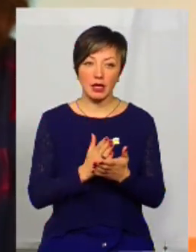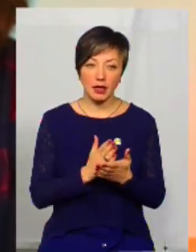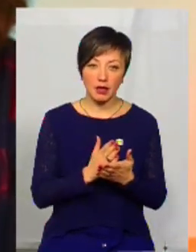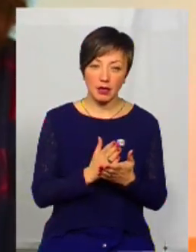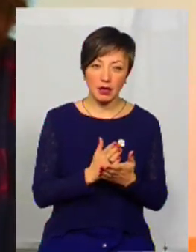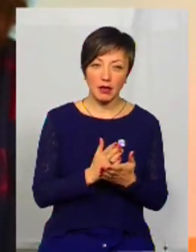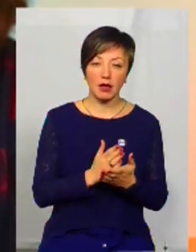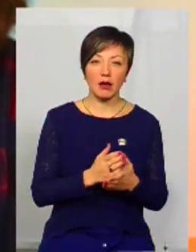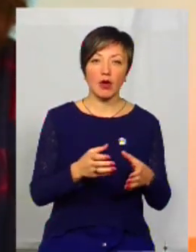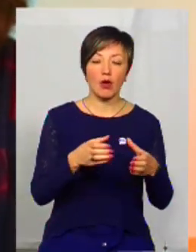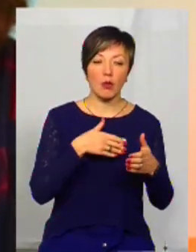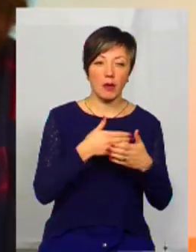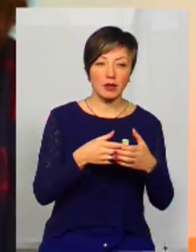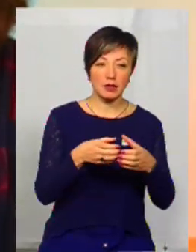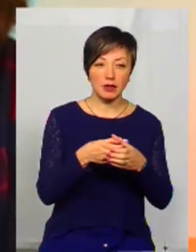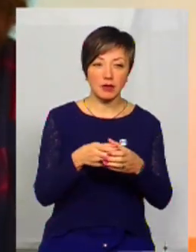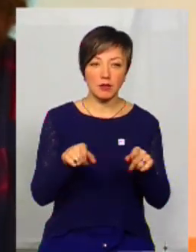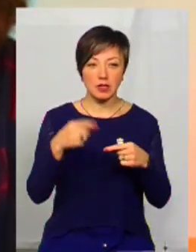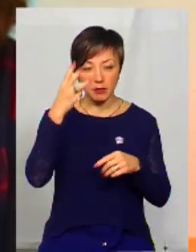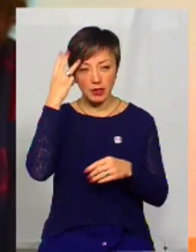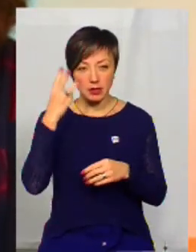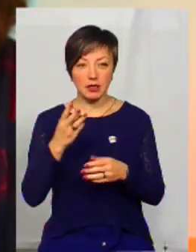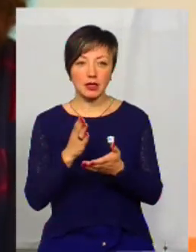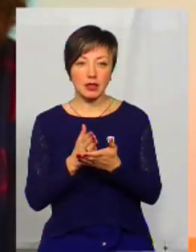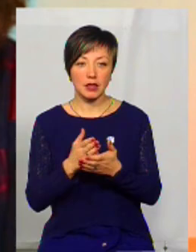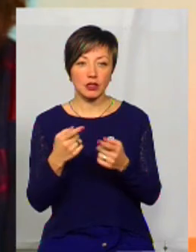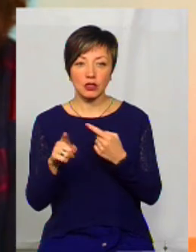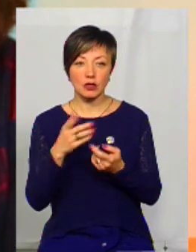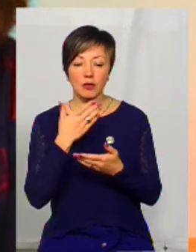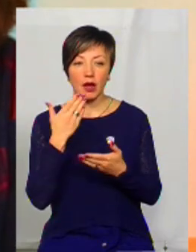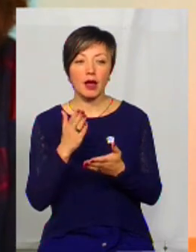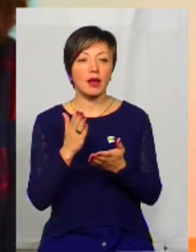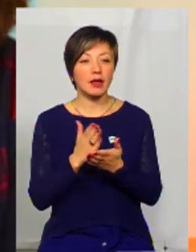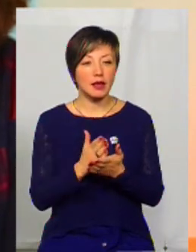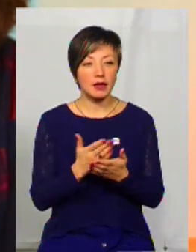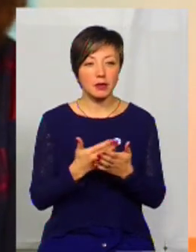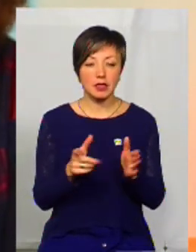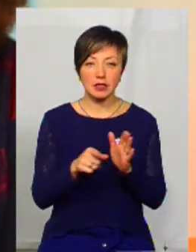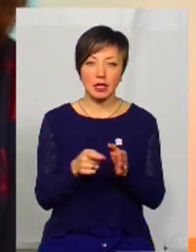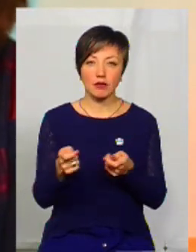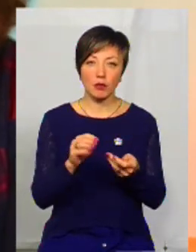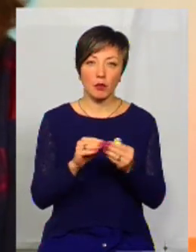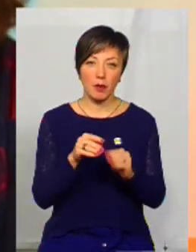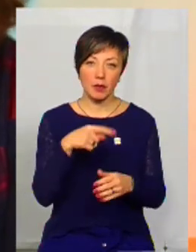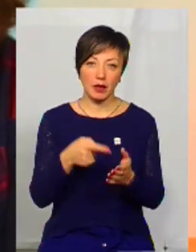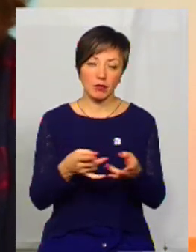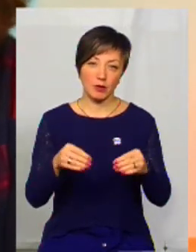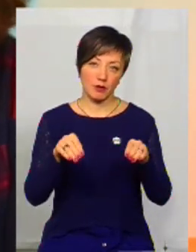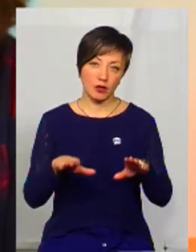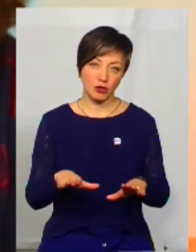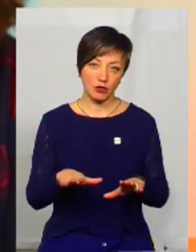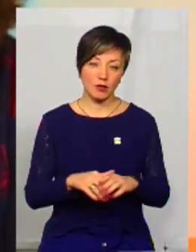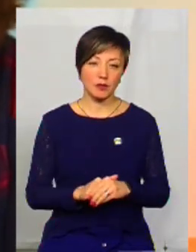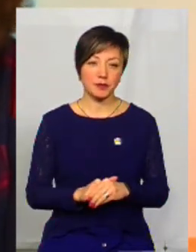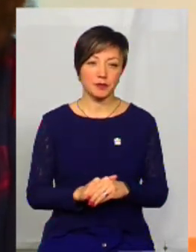і батьківська громадськість, яка організована в місті Хмельницькому, а він інших немає, але безпосередньо з керівником проблемні питання потрібно